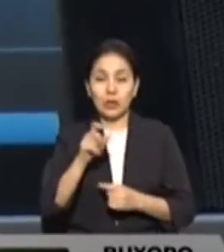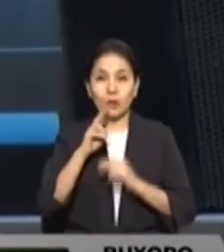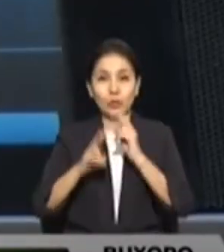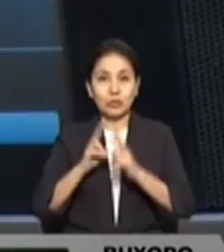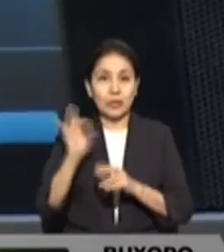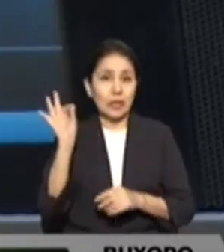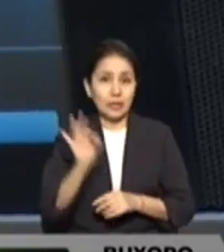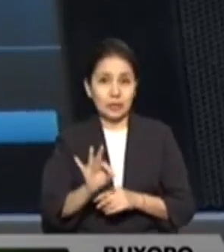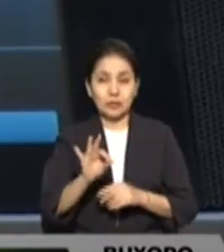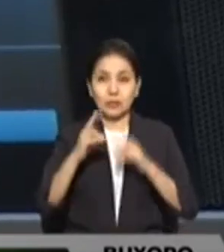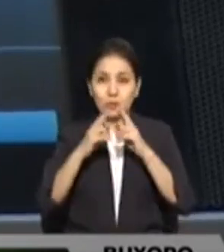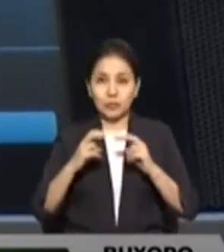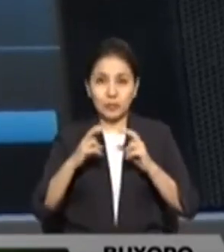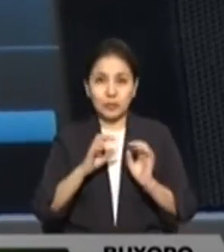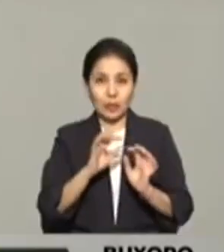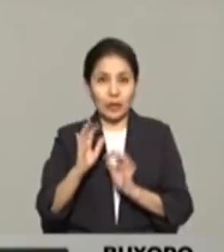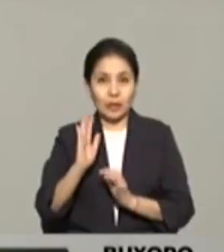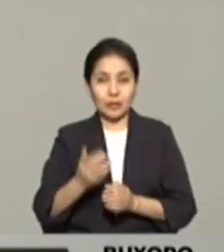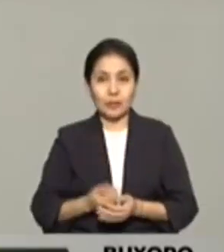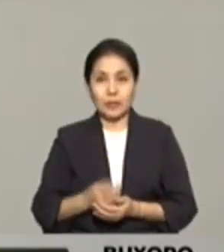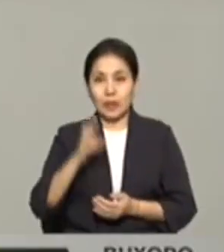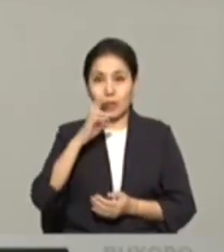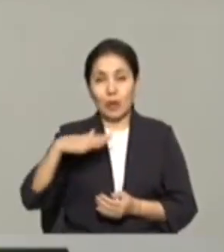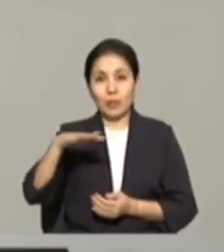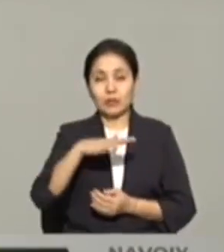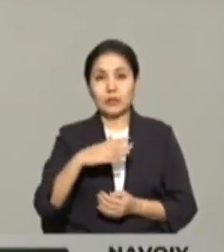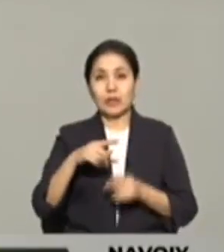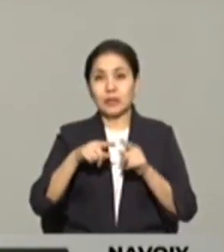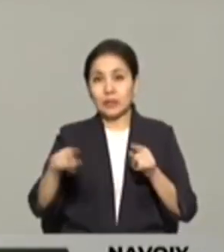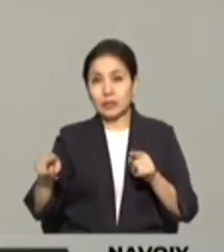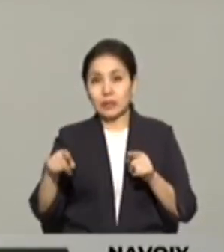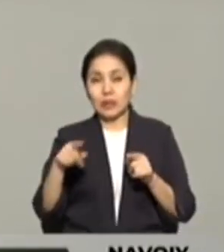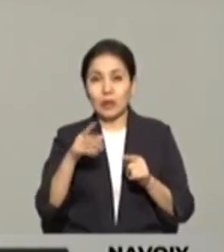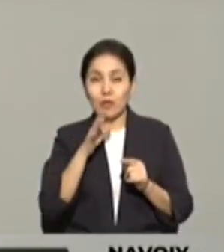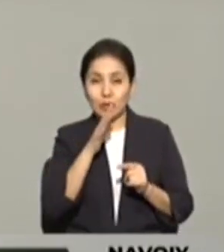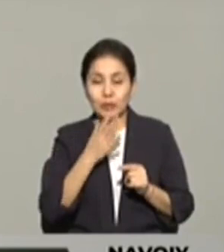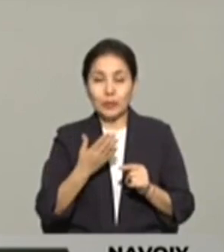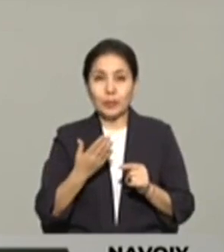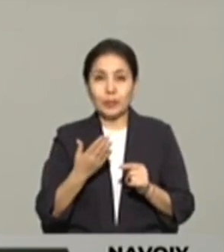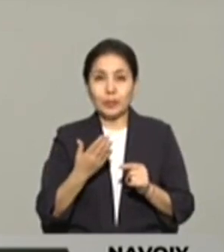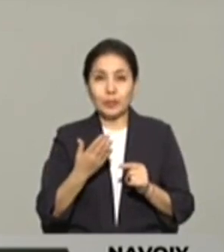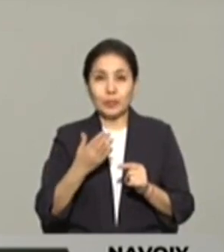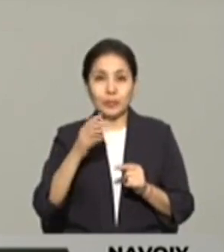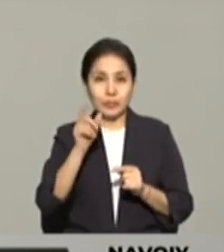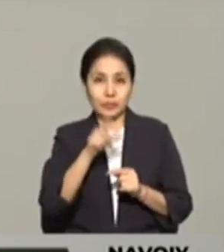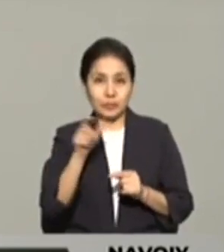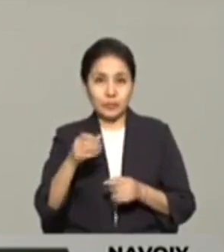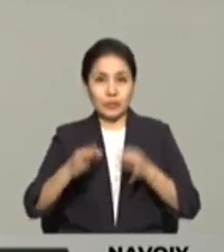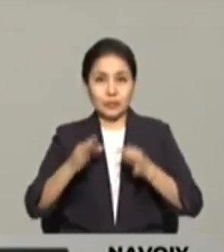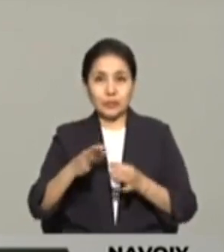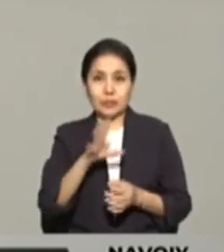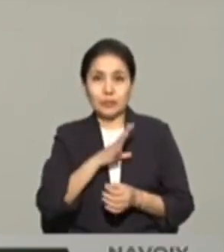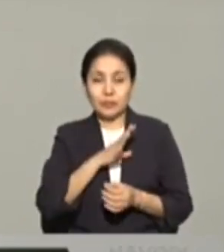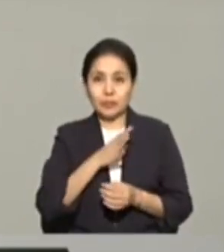murojaatlarini tez fursatda ko'rib chiqilishini ta'minlaydi. Mamlakatimizda keyingi paytlarda jismoniy va yuridik shaxslarni sudlarga